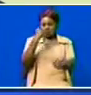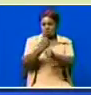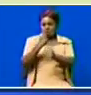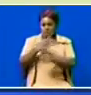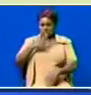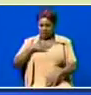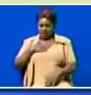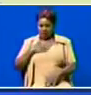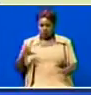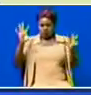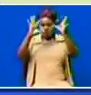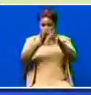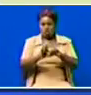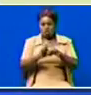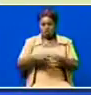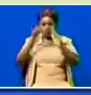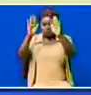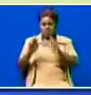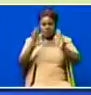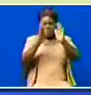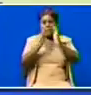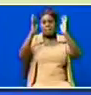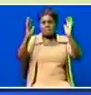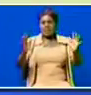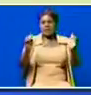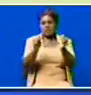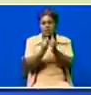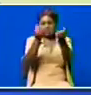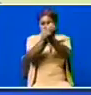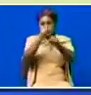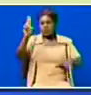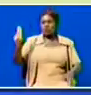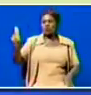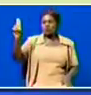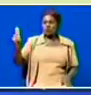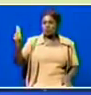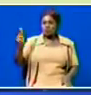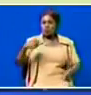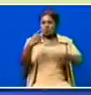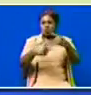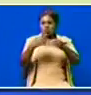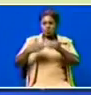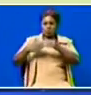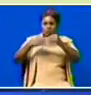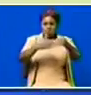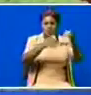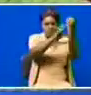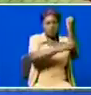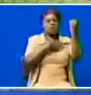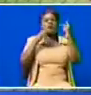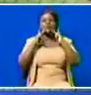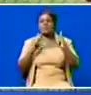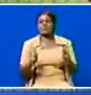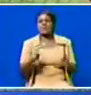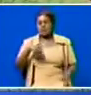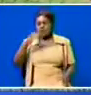na wenzangu tutaungana. Tufanya maandamano makubwa na Rais Uhuru Muigai Kinyata aendelea kuongoza nchi. Tunataka amani. Kwa